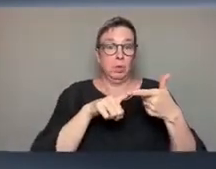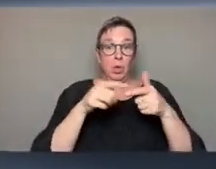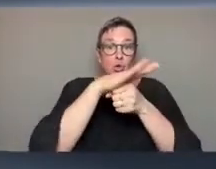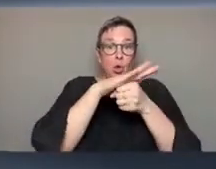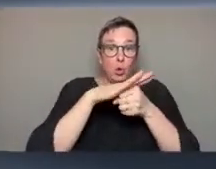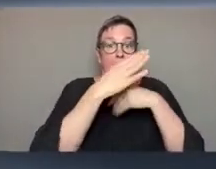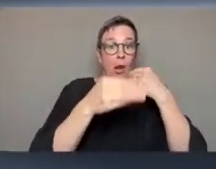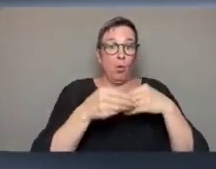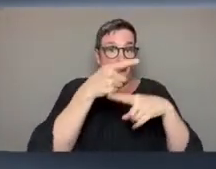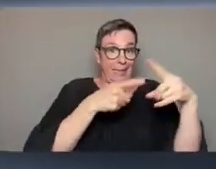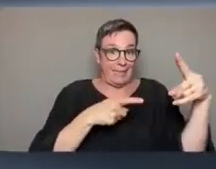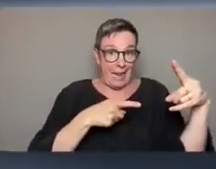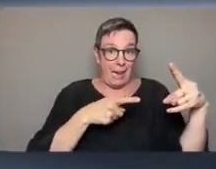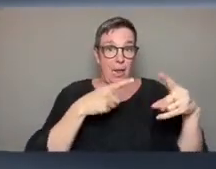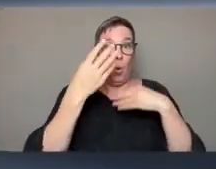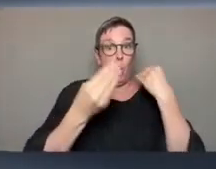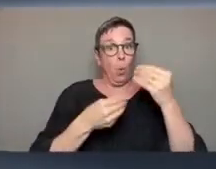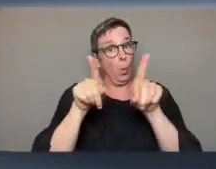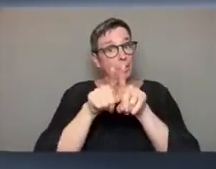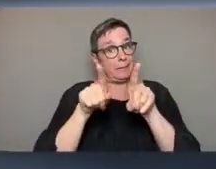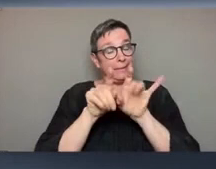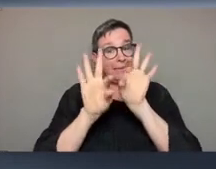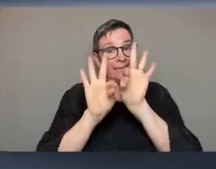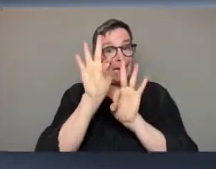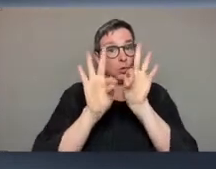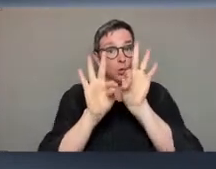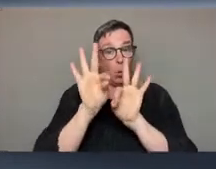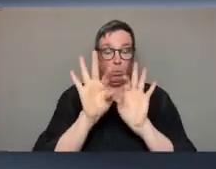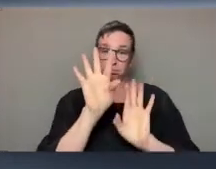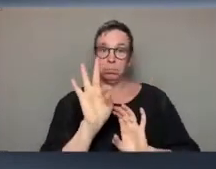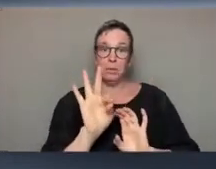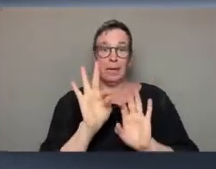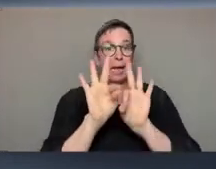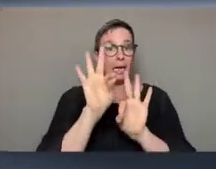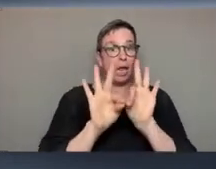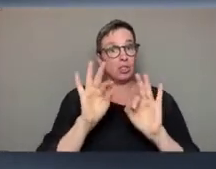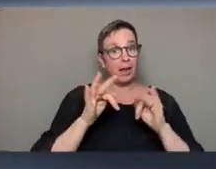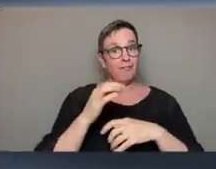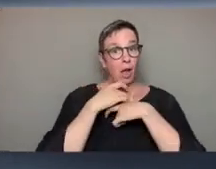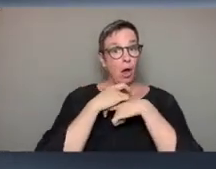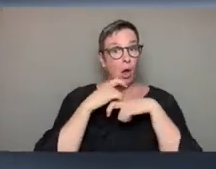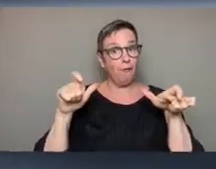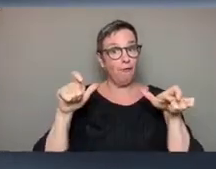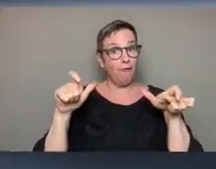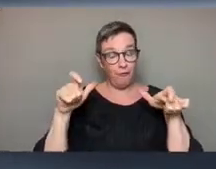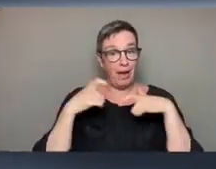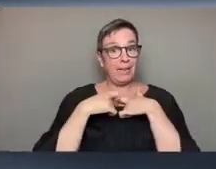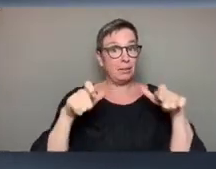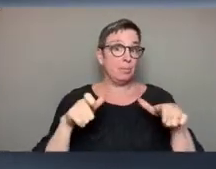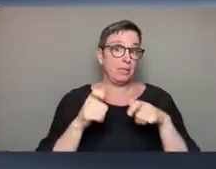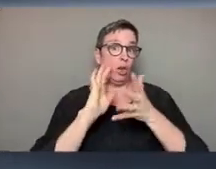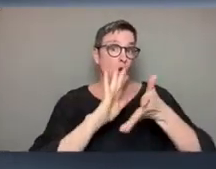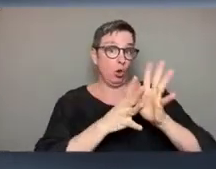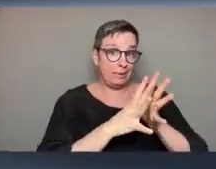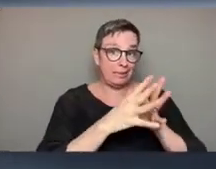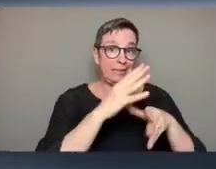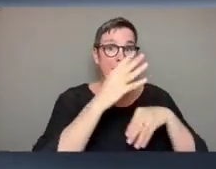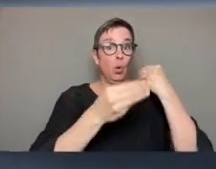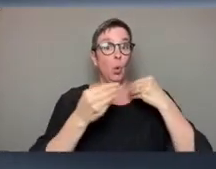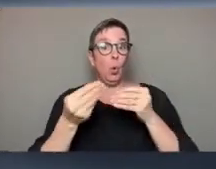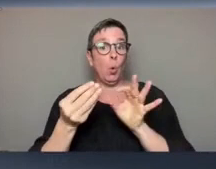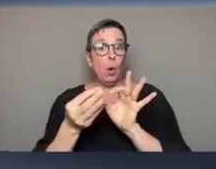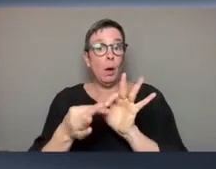ou partielle. Il est aussi possible de filtrer les offres disponibles en langue des signes ou qui sont disponibles avec des boucles